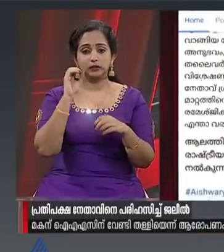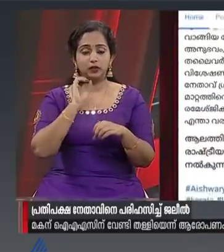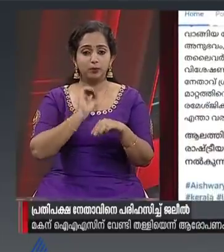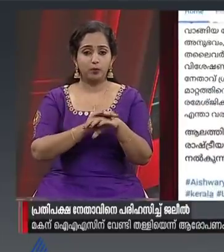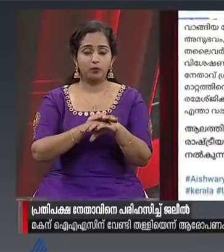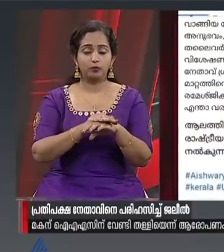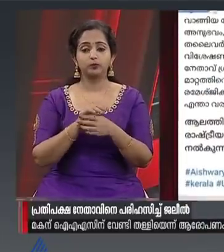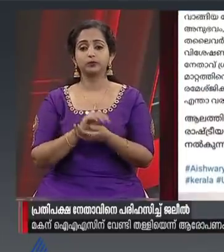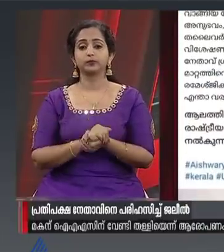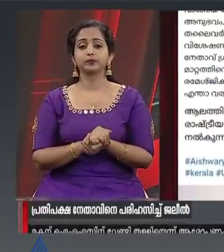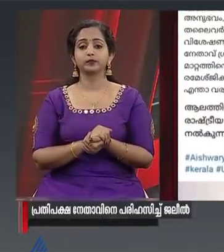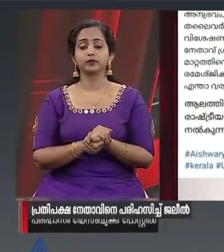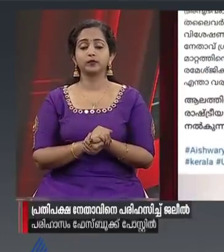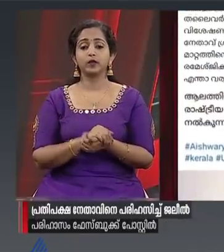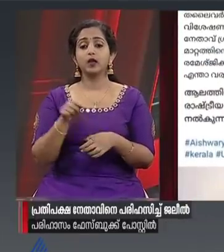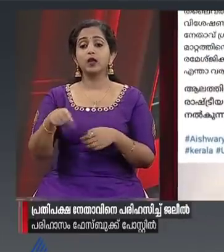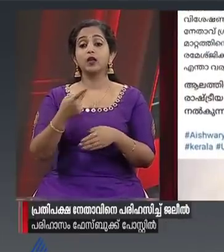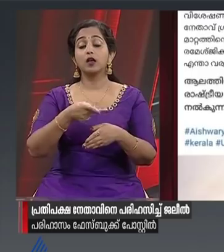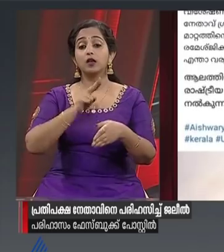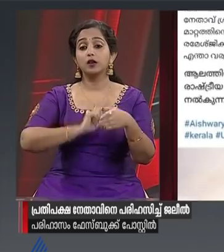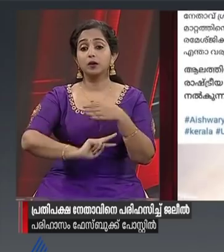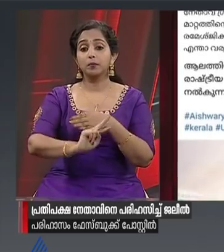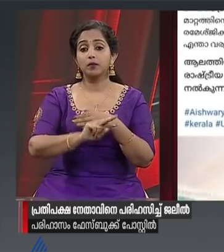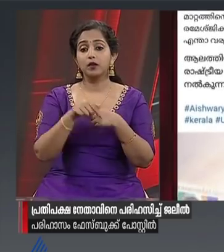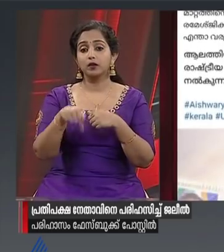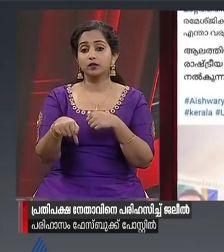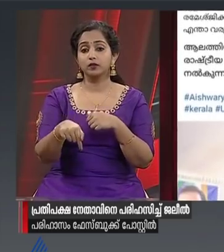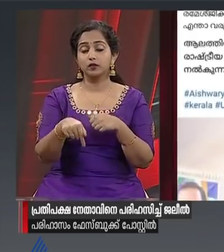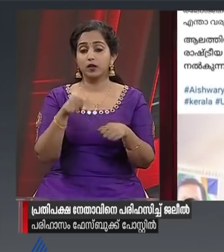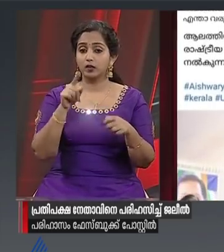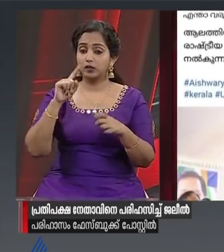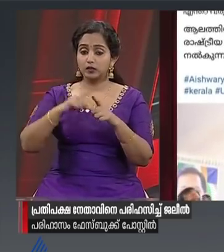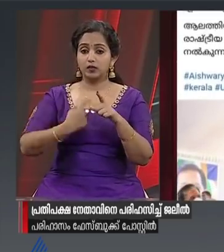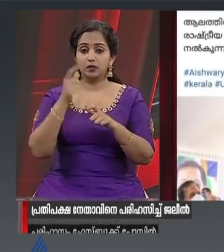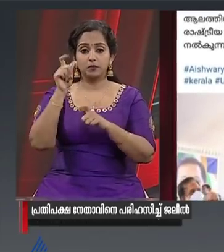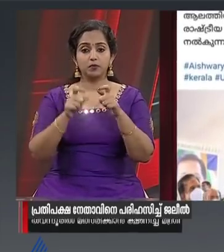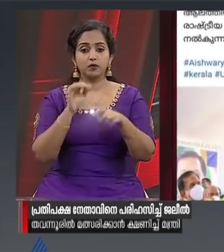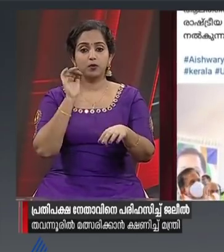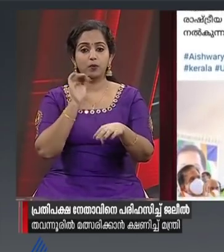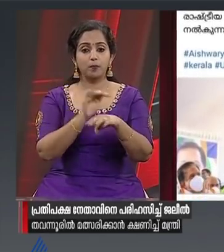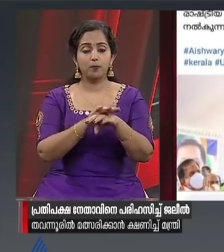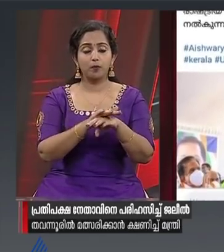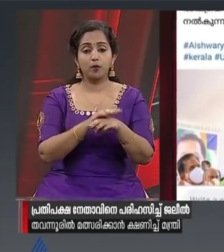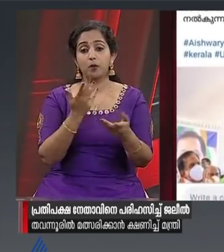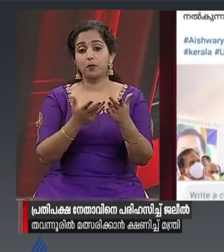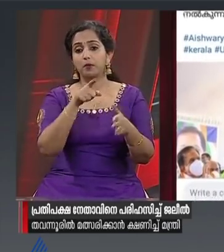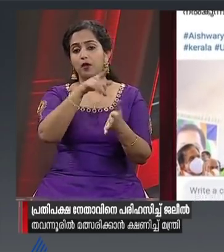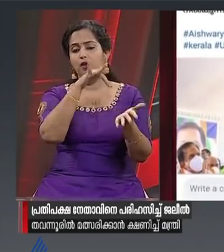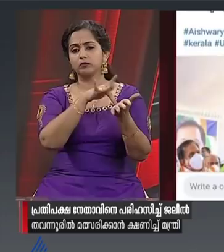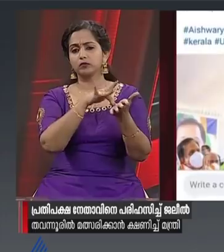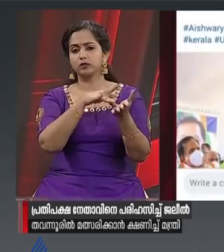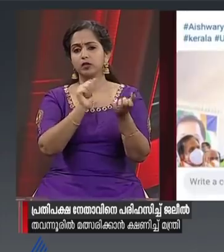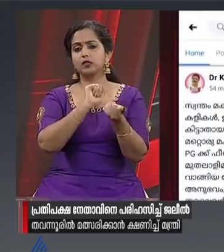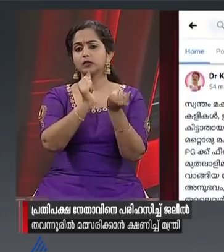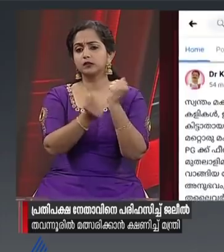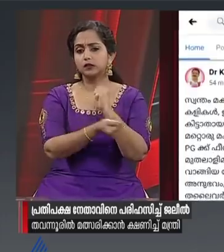തുടങ്ങിയെന്ന പ്രതിപക്ഷ നേതാവിന്റെ പോസ്റ്റിന് മറുപടിയായാണ് ജലീലിന്റെ പോസ്റ്റ്. തവന്നൂരിൽ മാറ്റത്തിന്റെ കാറ്റ് വീശുന്നുണ്ടെങ്കിൽ രമേശ് ജിക്കും